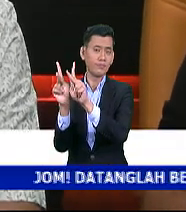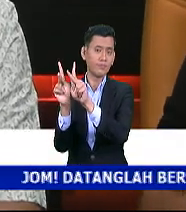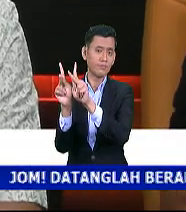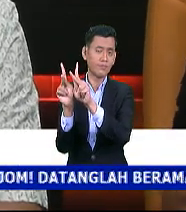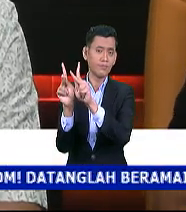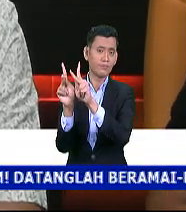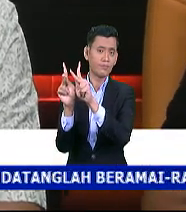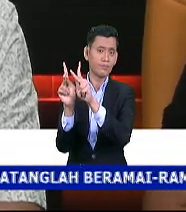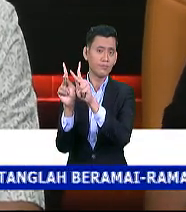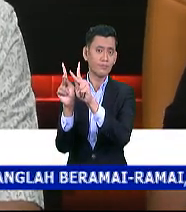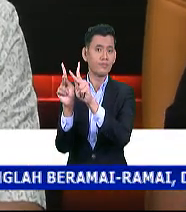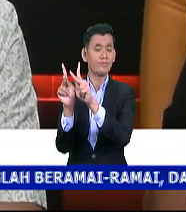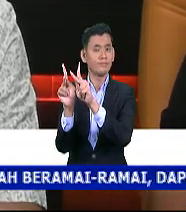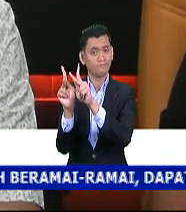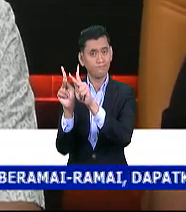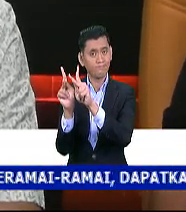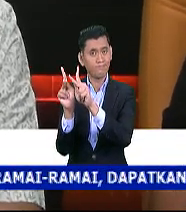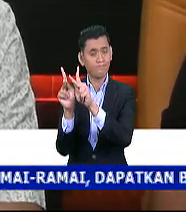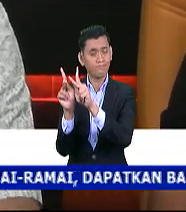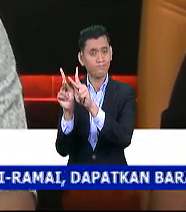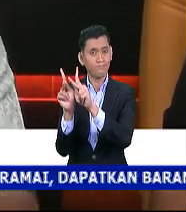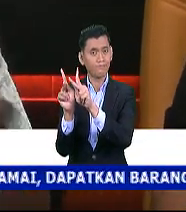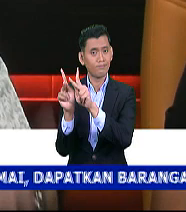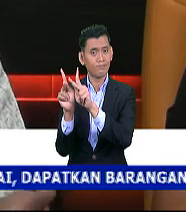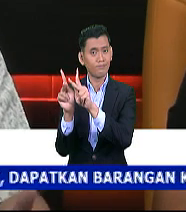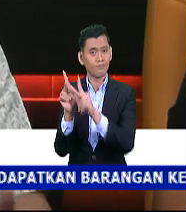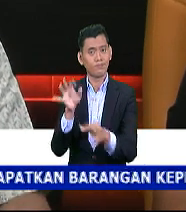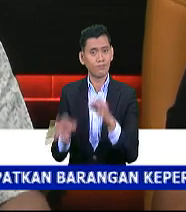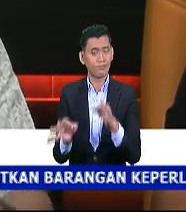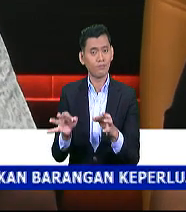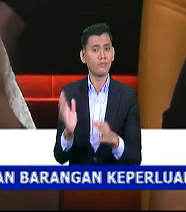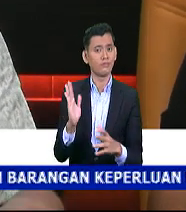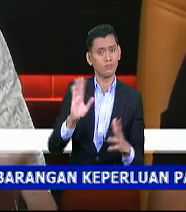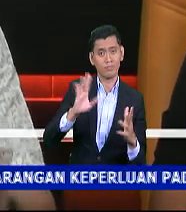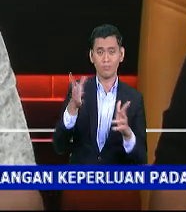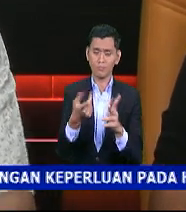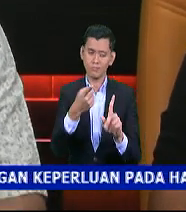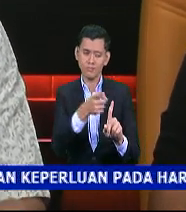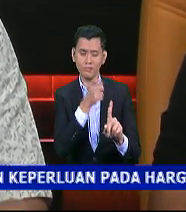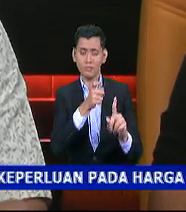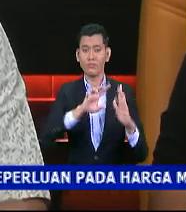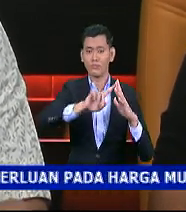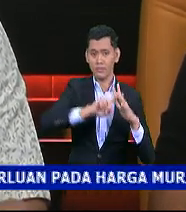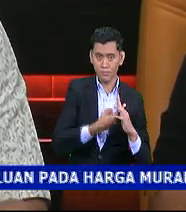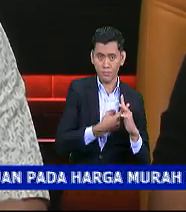yang terlibat ni memang paling mula dan paling akhir sekali